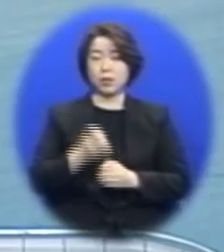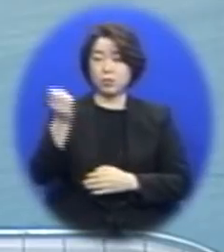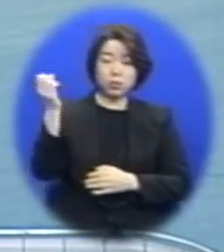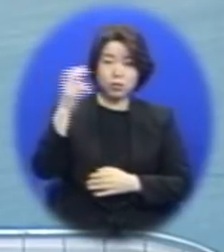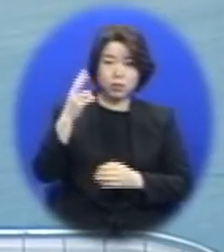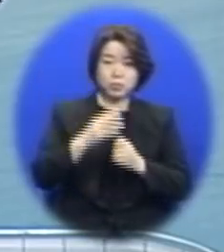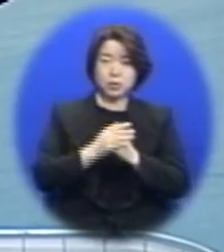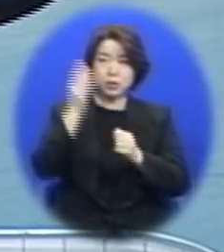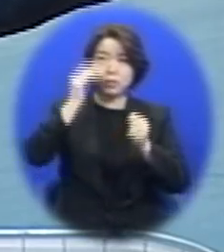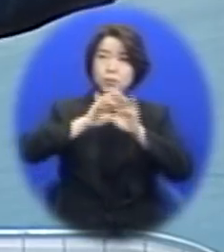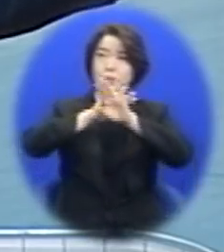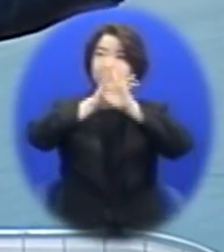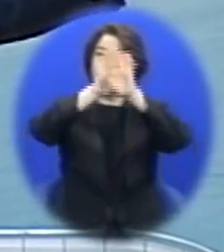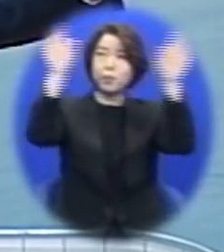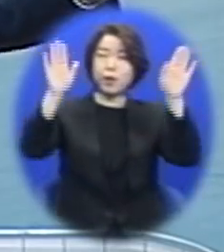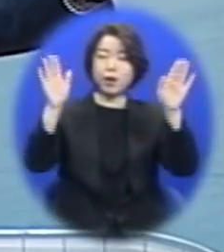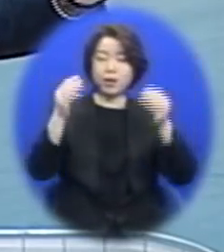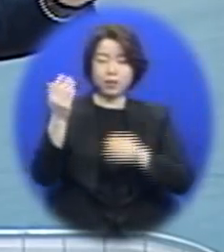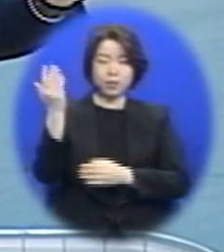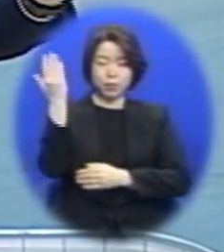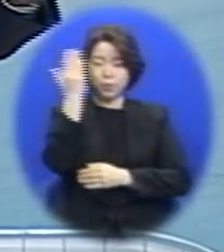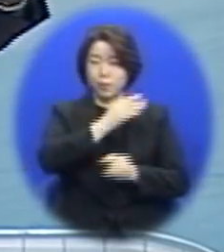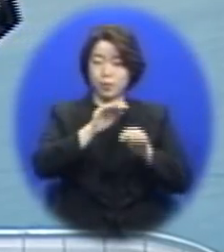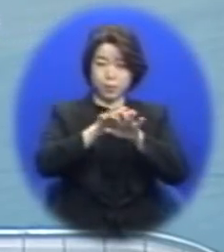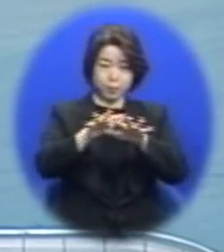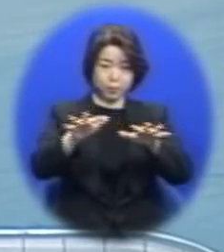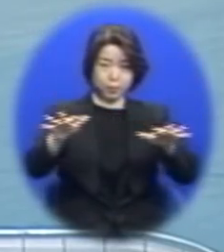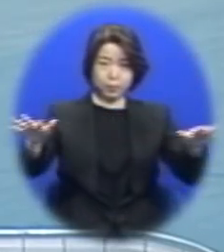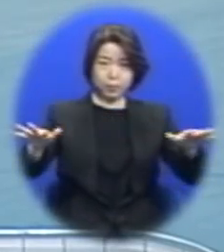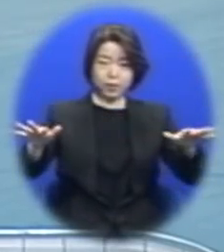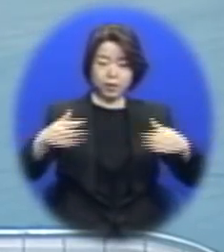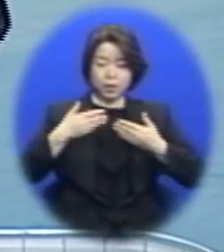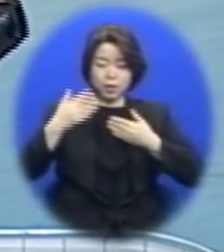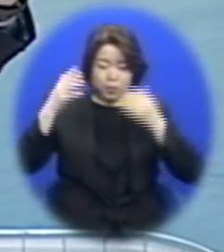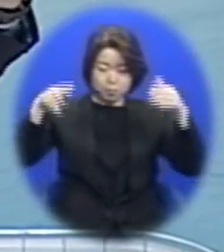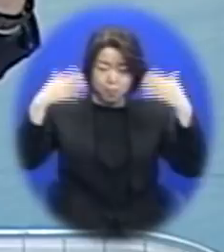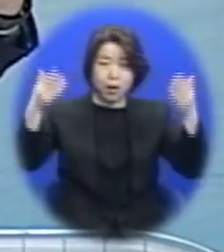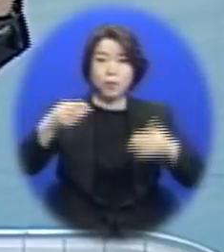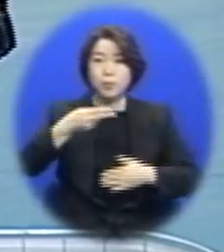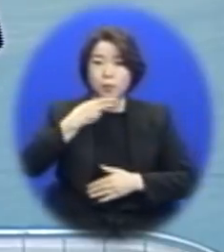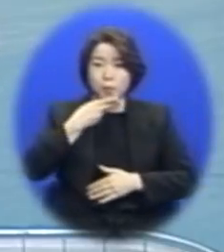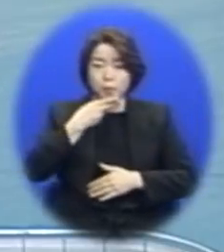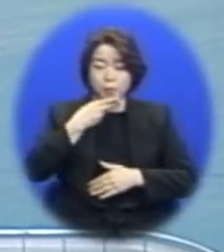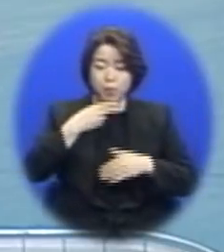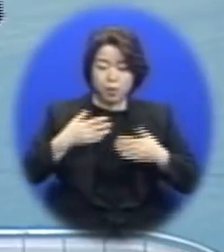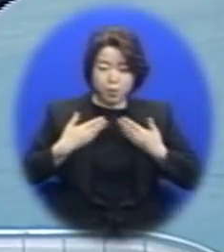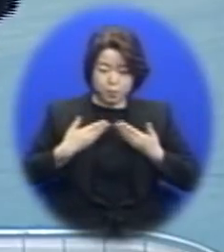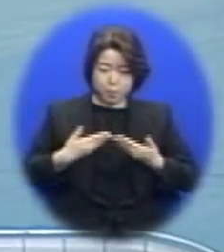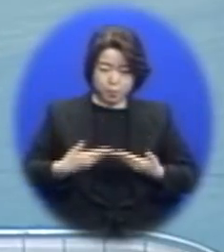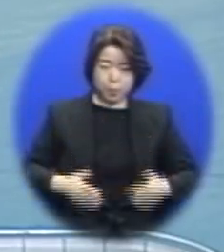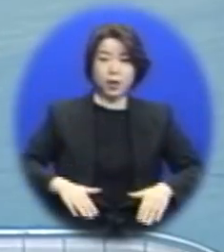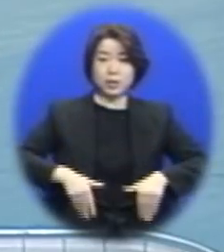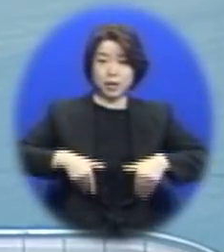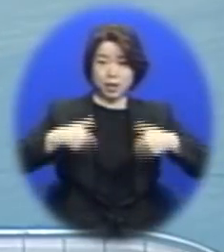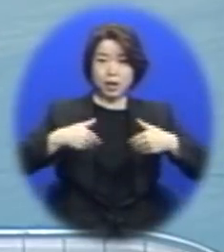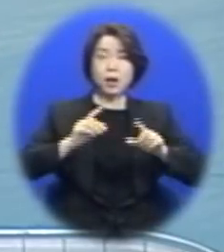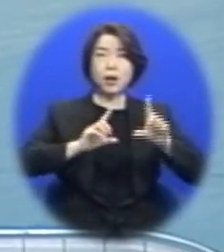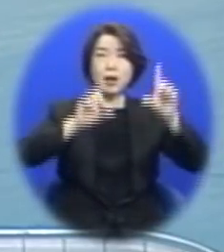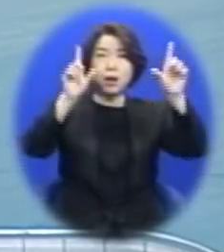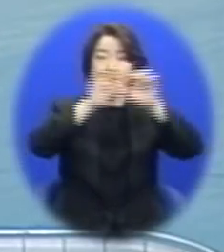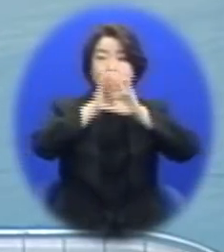갑자기 하늘이 확 개이면서 바람도 불지 않고 너무나 따뜻한 날씨가 펼쳐진.